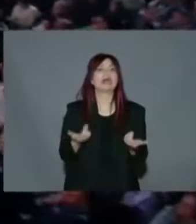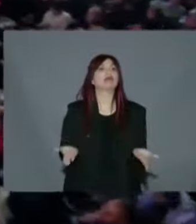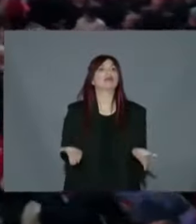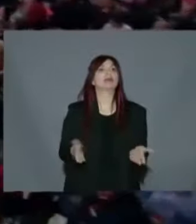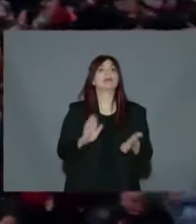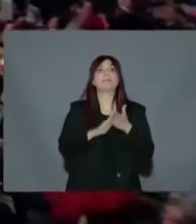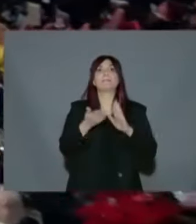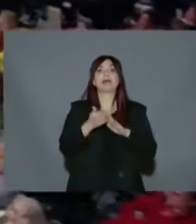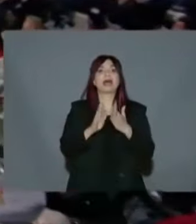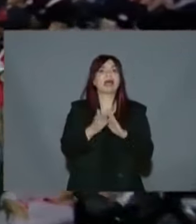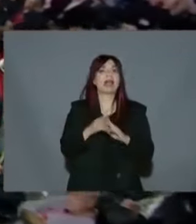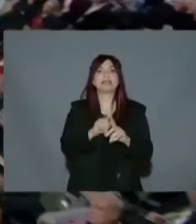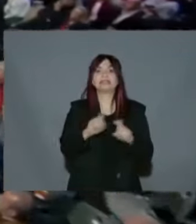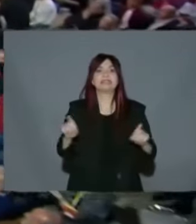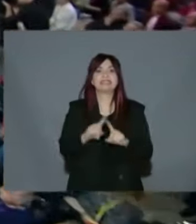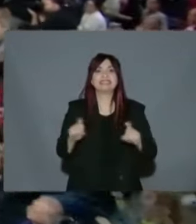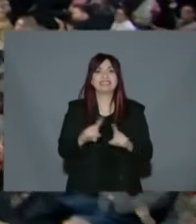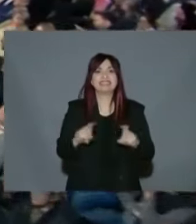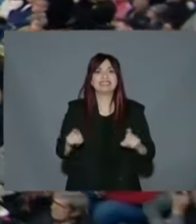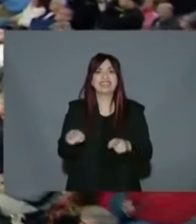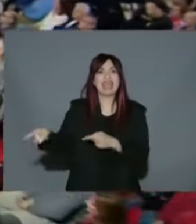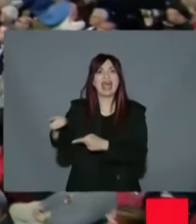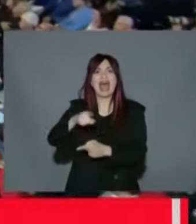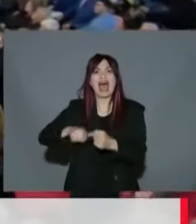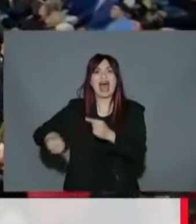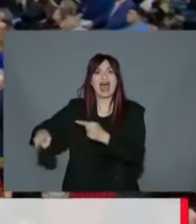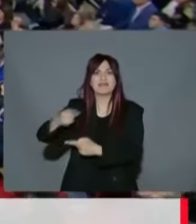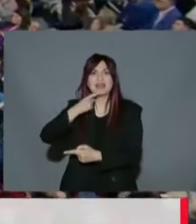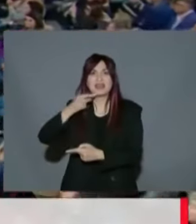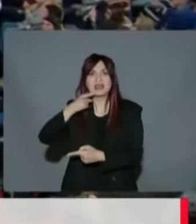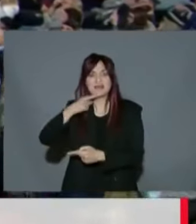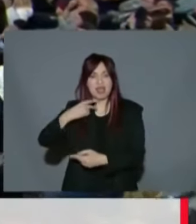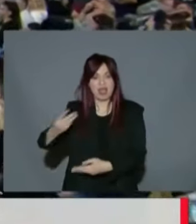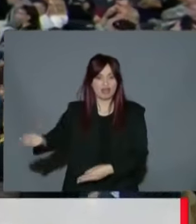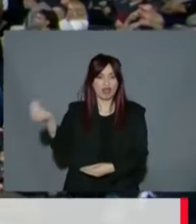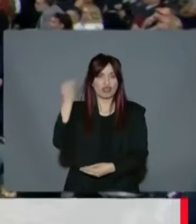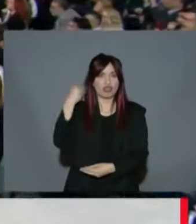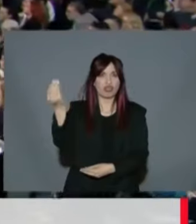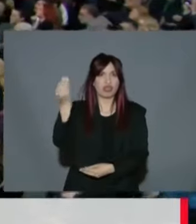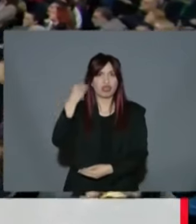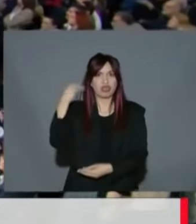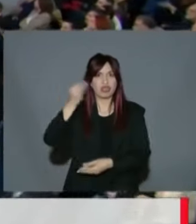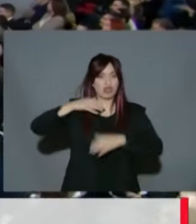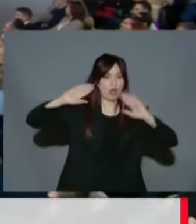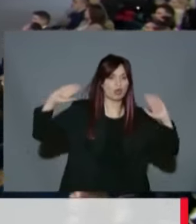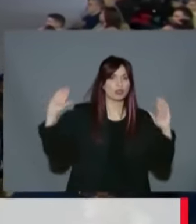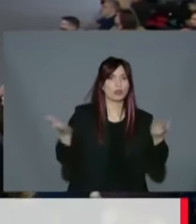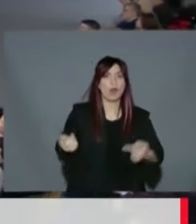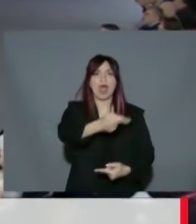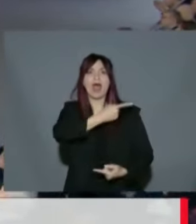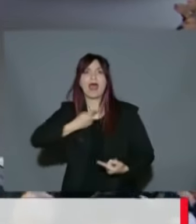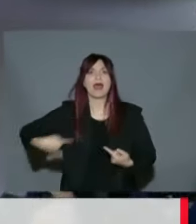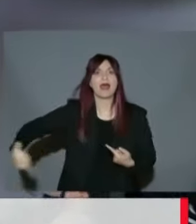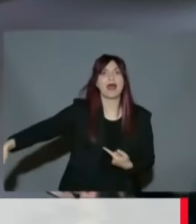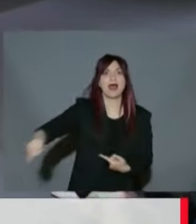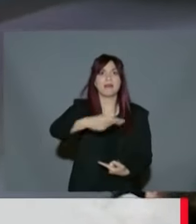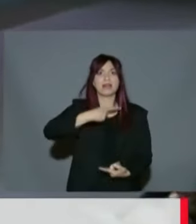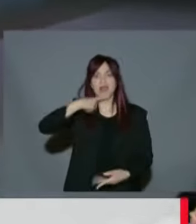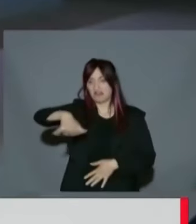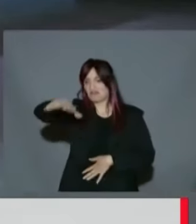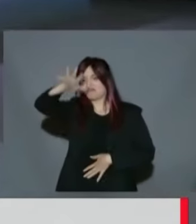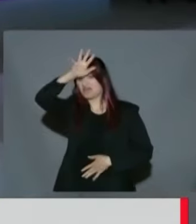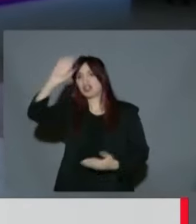στην πλάτη μας παίζουν εδώ και μήνες σκάκι επίδοξοι βασιλιάδες και βασίλισσες. Θα σας πω τι κάνουμε